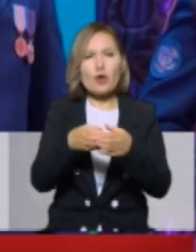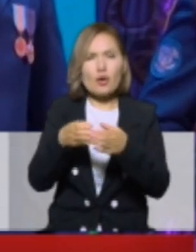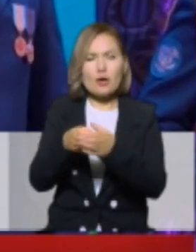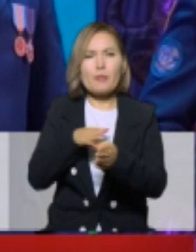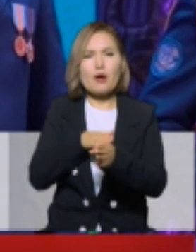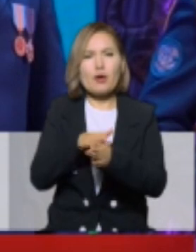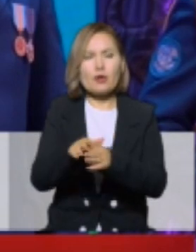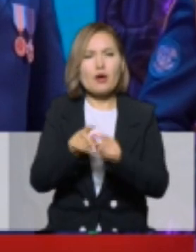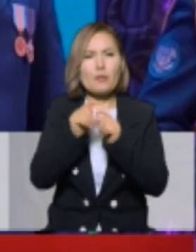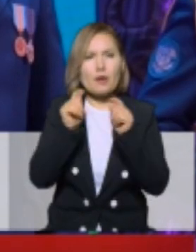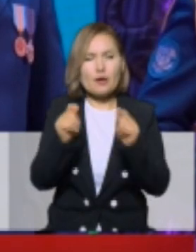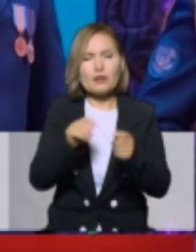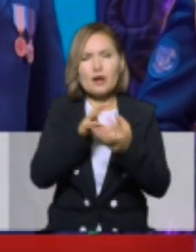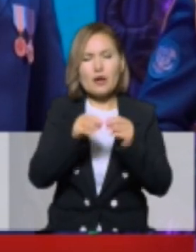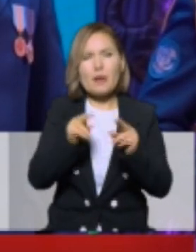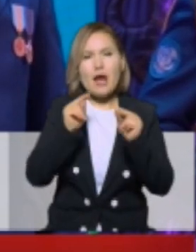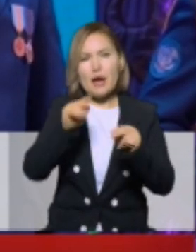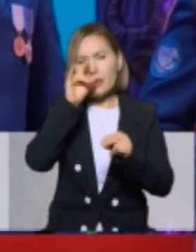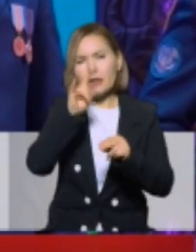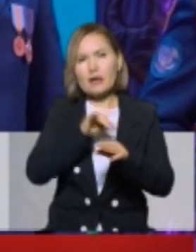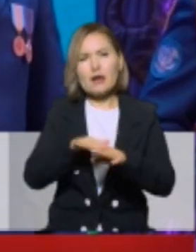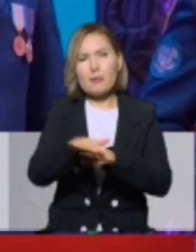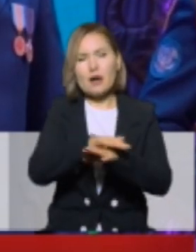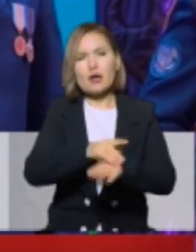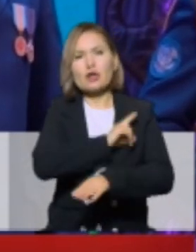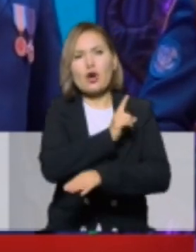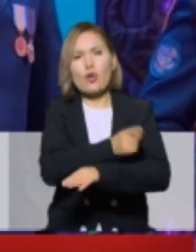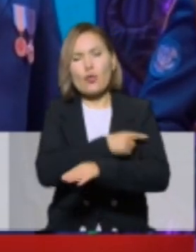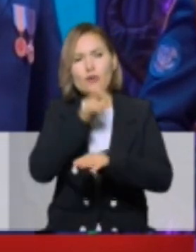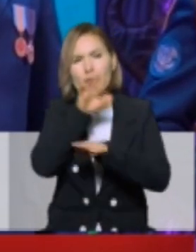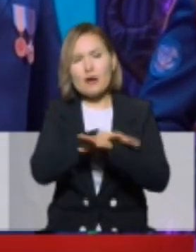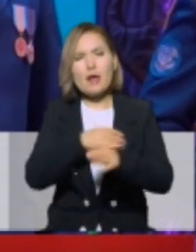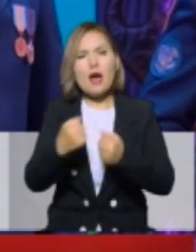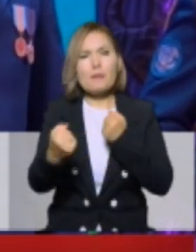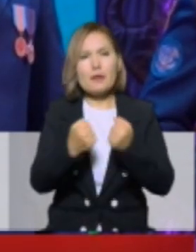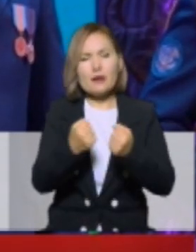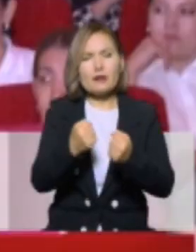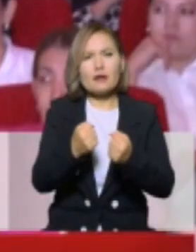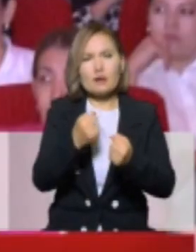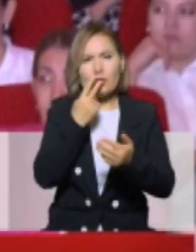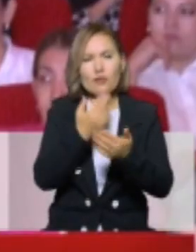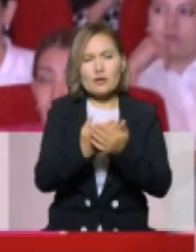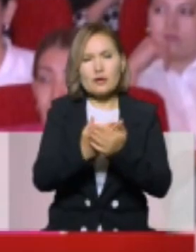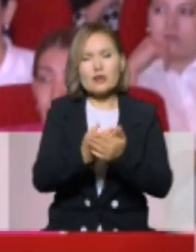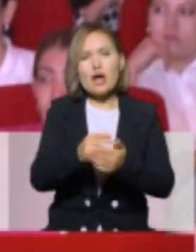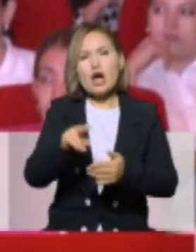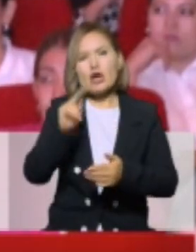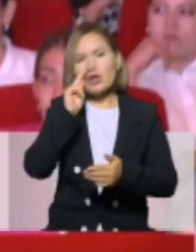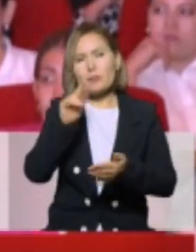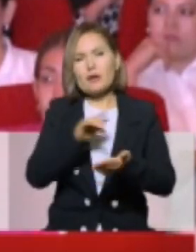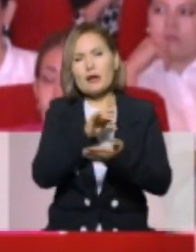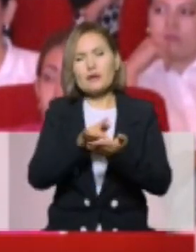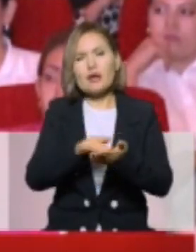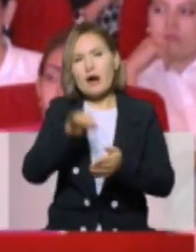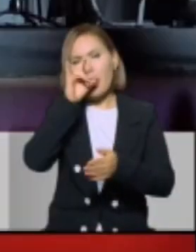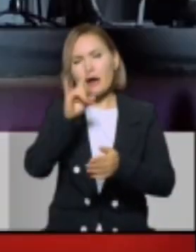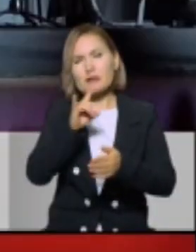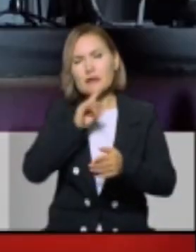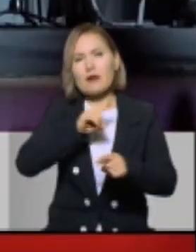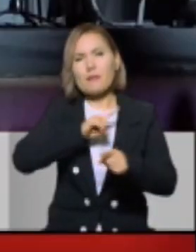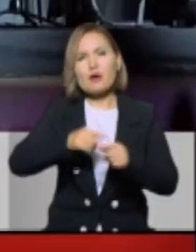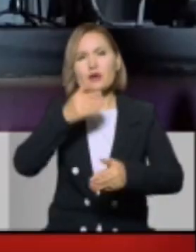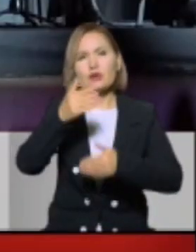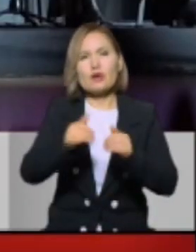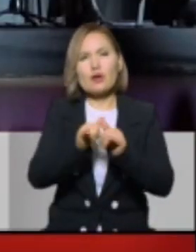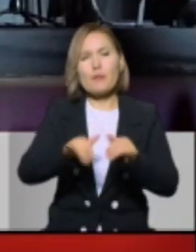қағидаттары әділетті қоғамның және қуатты мемлекеттің берік іргетасына айналды. Шымкент бүгінде еліміздегі ең қарқынды дамып келе